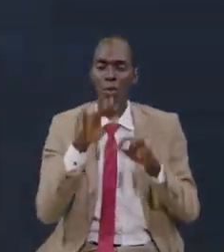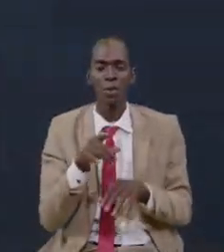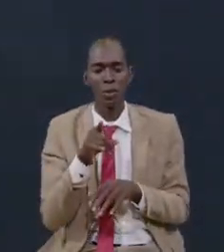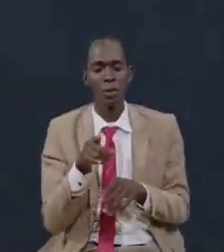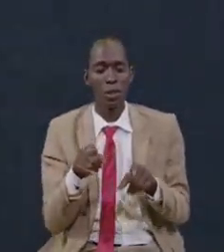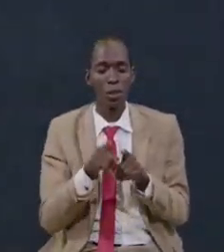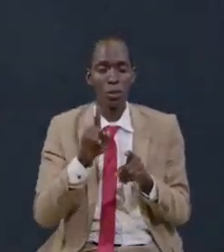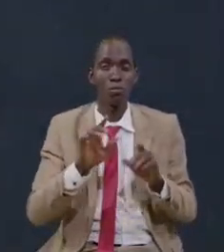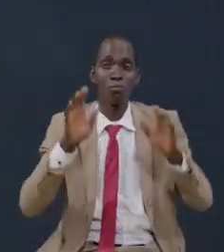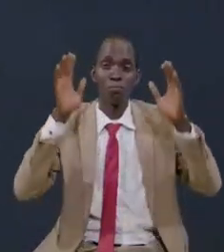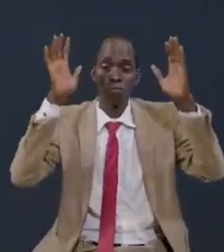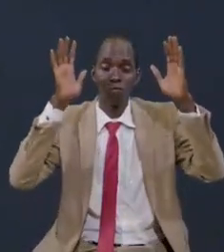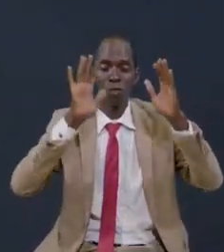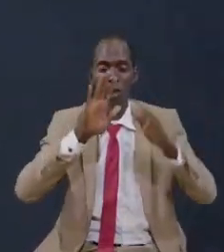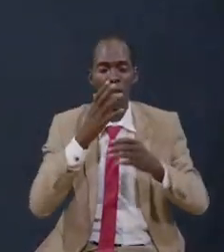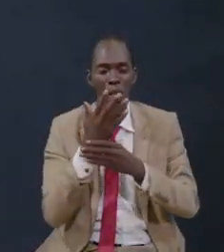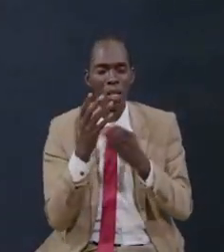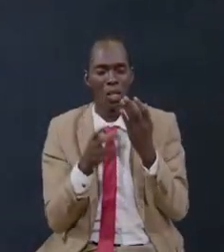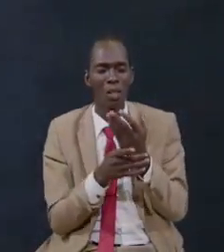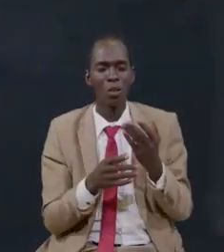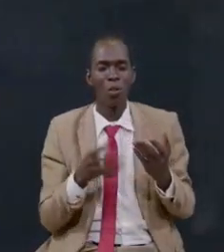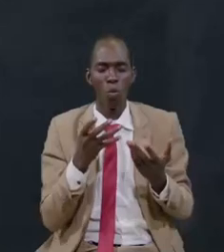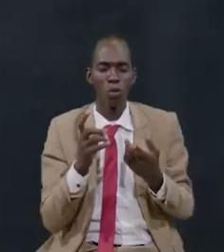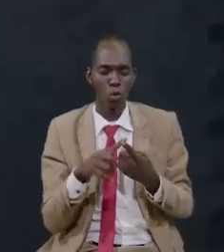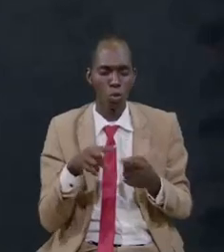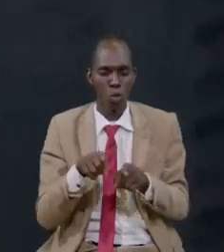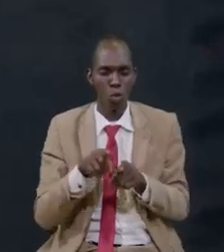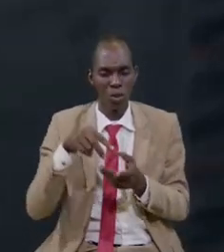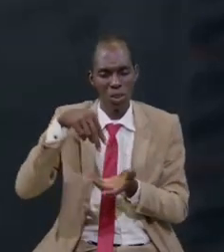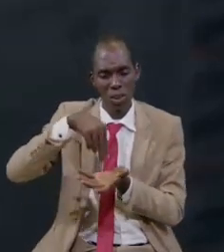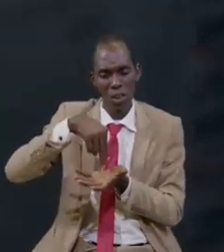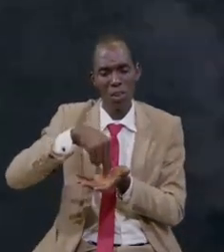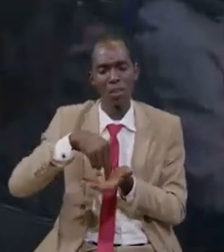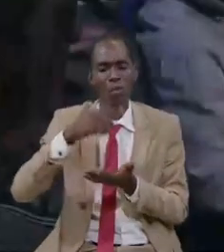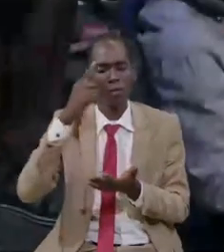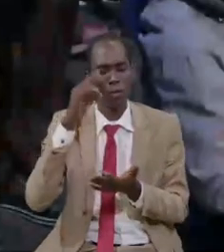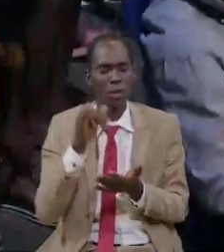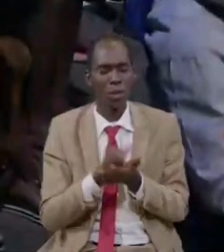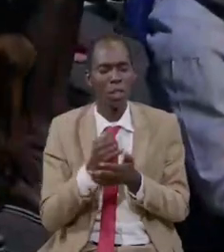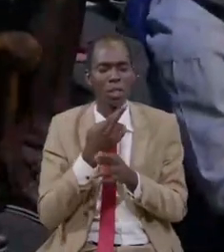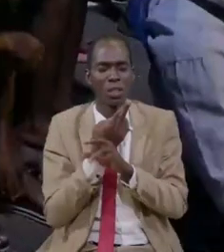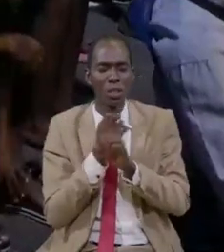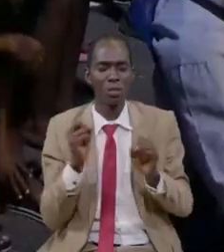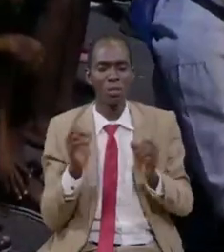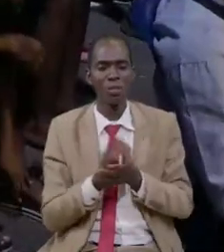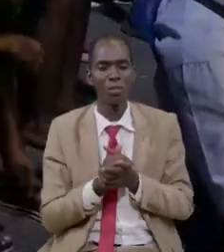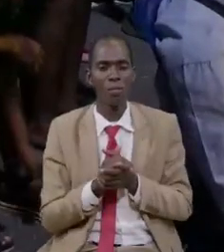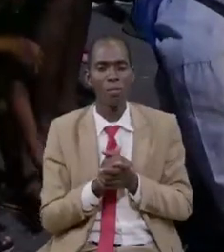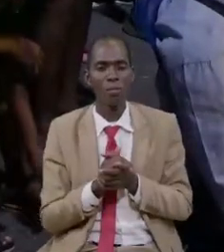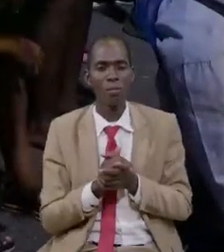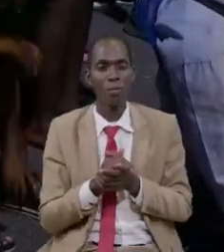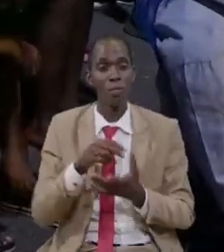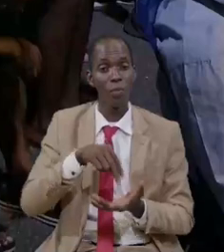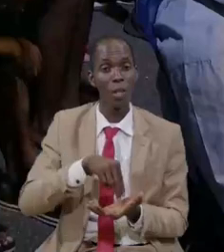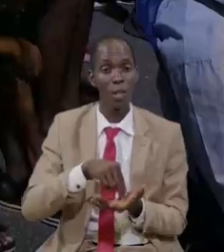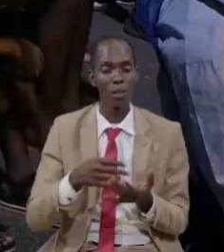Comme tu lèves la main, tu vas te mettre debout pour cette rédemption. Debout maintenant.